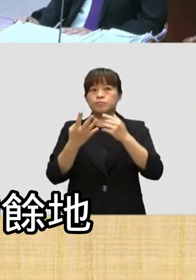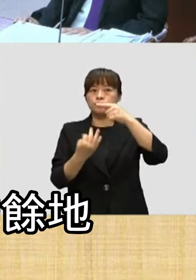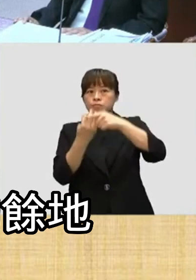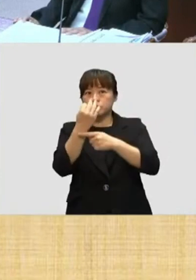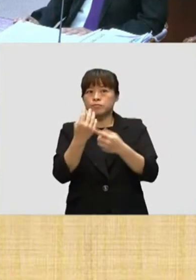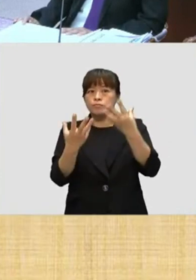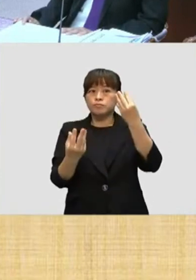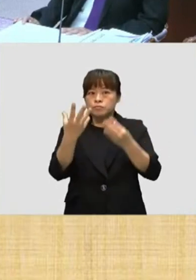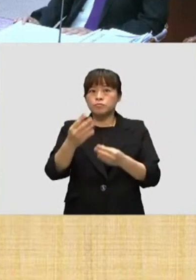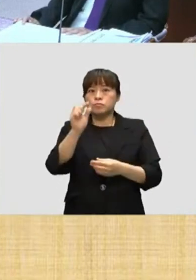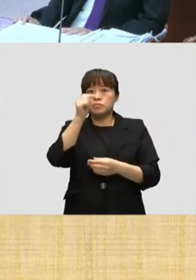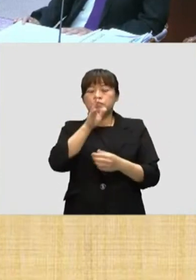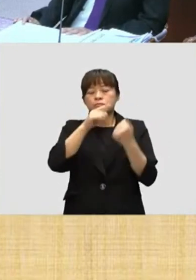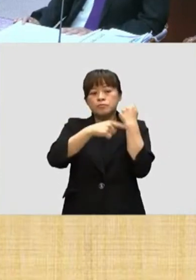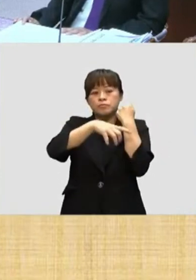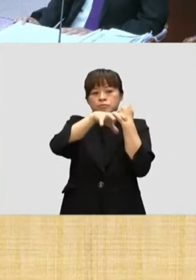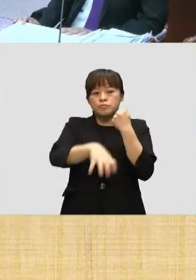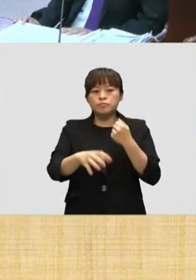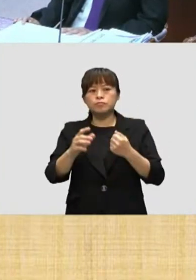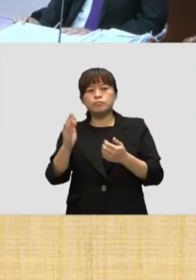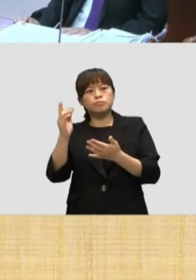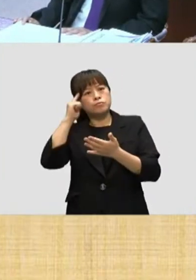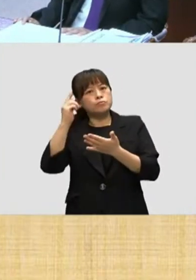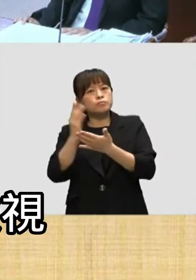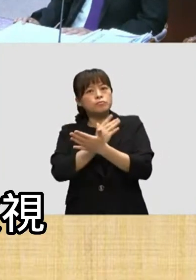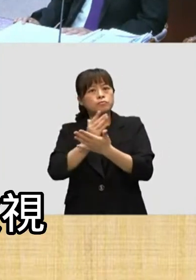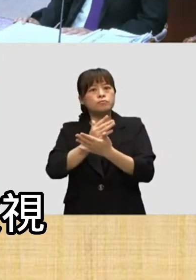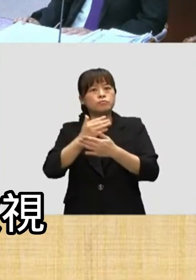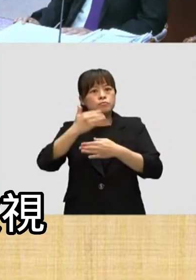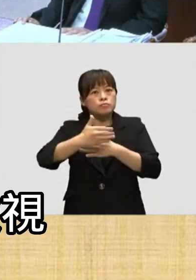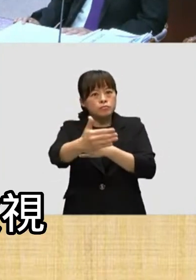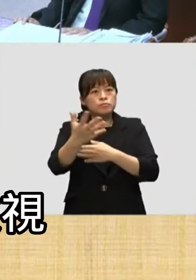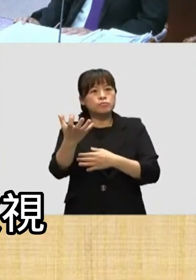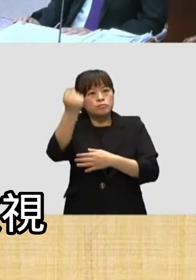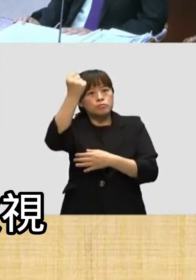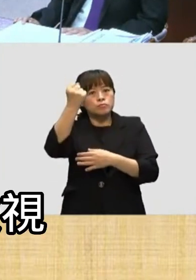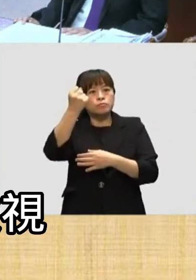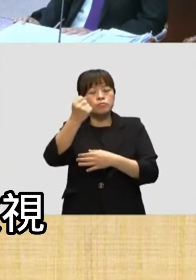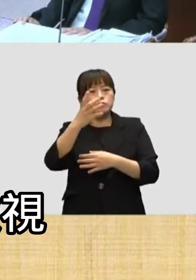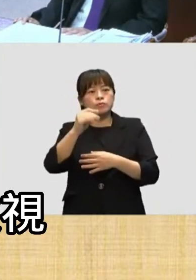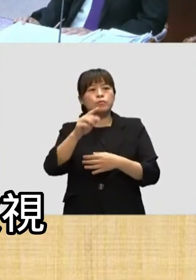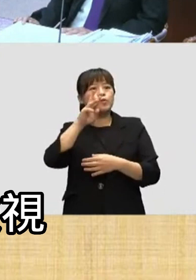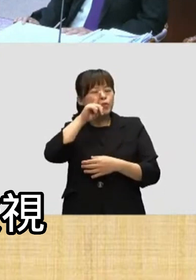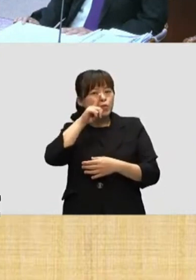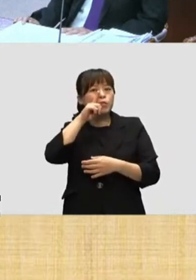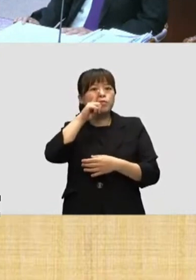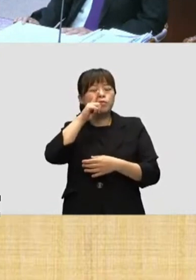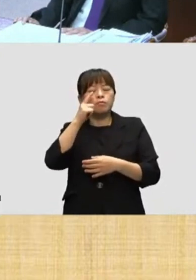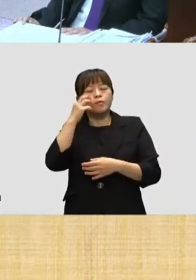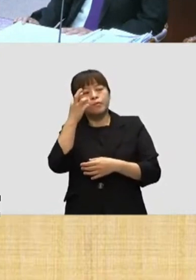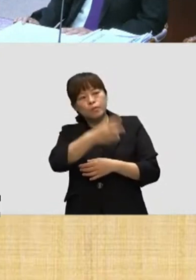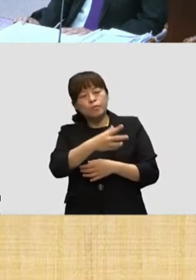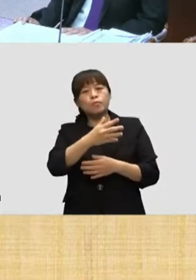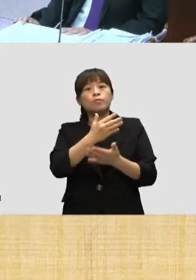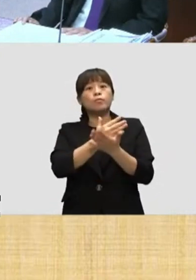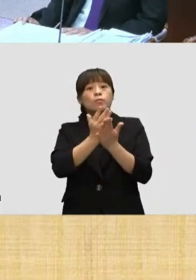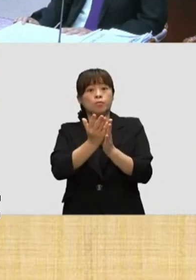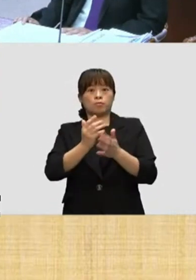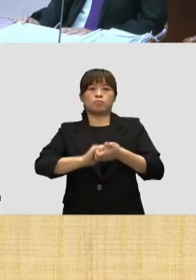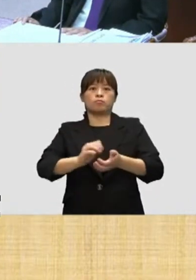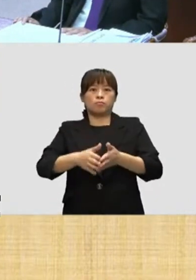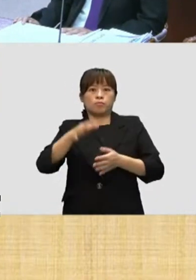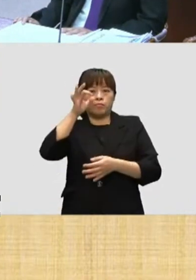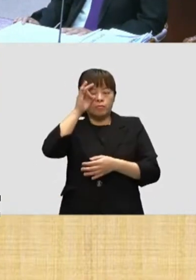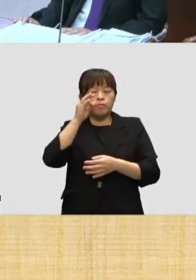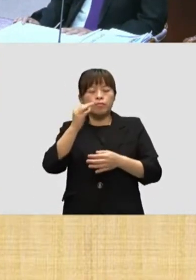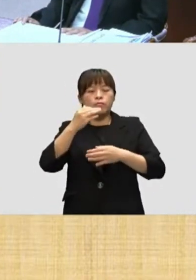的余地，特别是法院的量刑程序裁量权行使是否有次异或歧视因子，这个必须看量